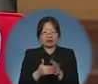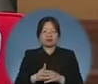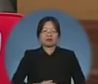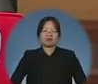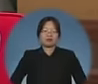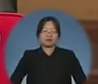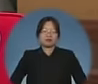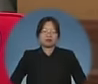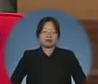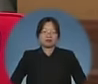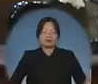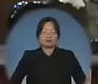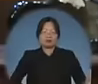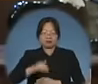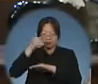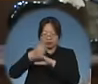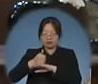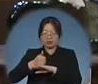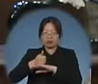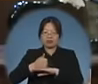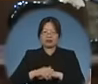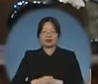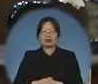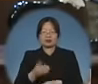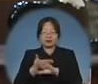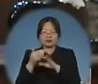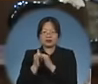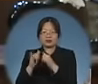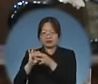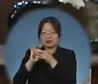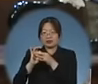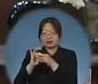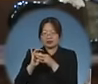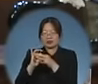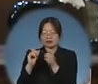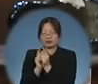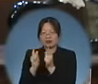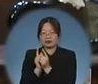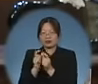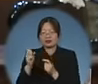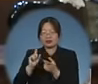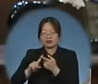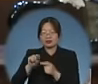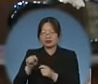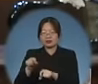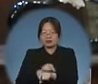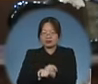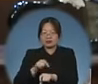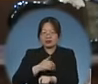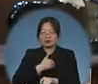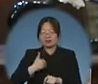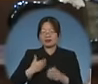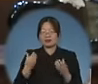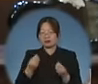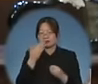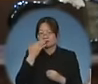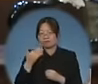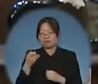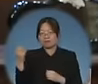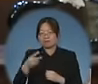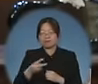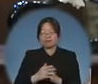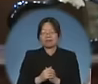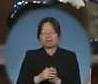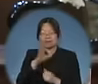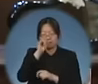것이지. 결국은 어떤 타인과의 관계 맺기 또 그것을 특히나 좀 자신감 있고